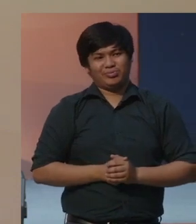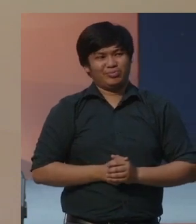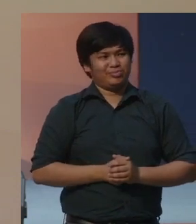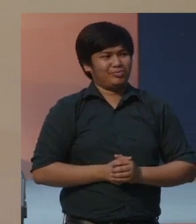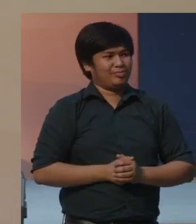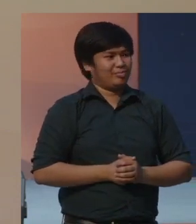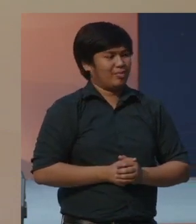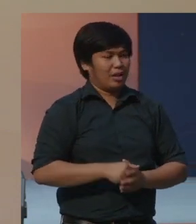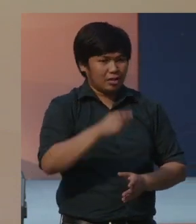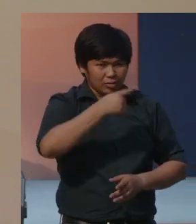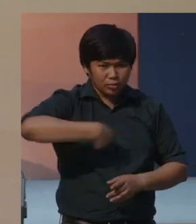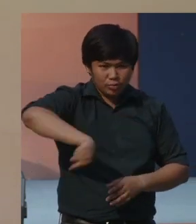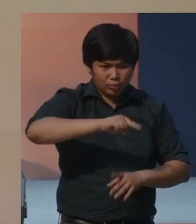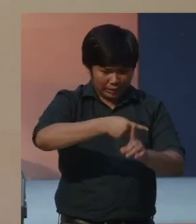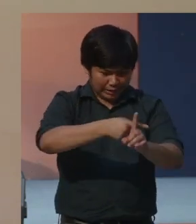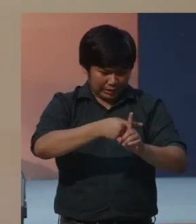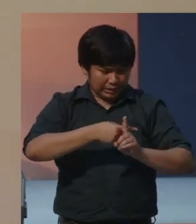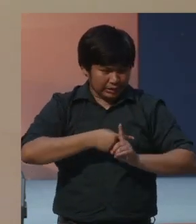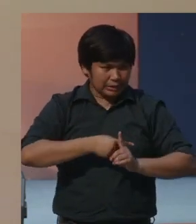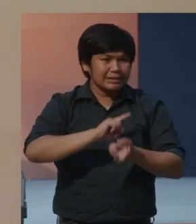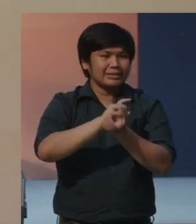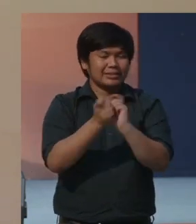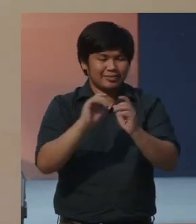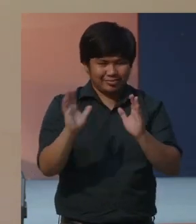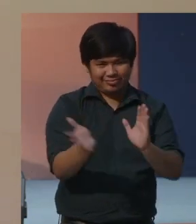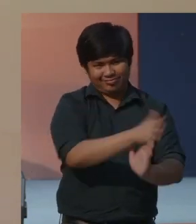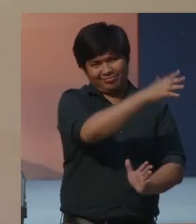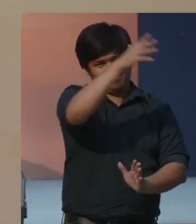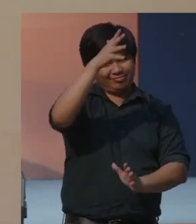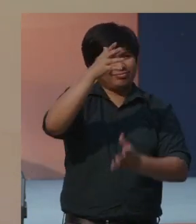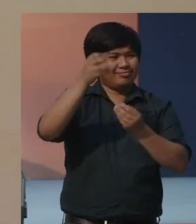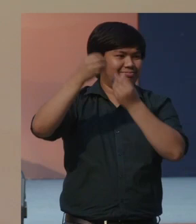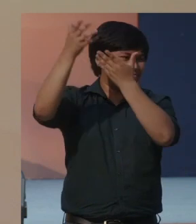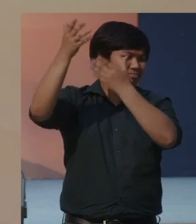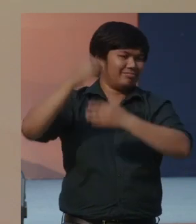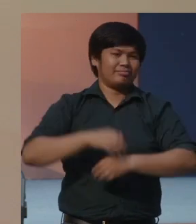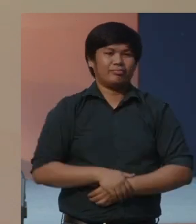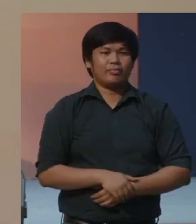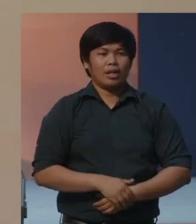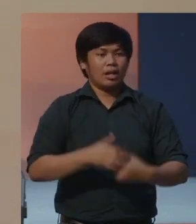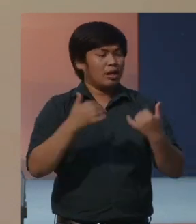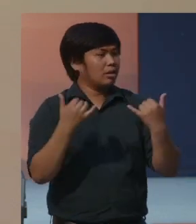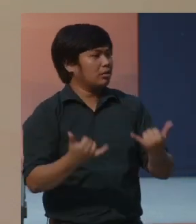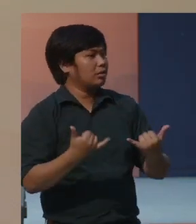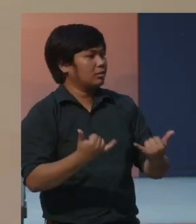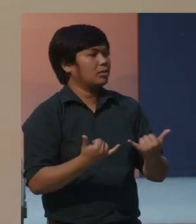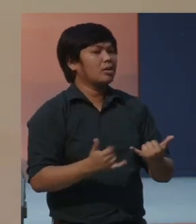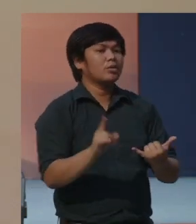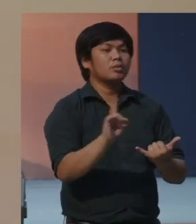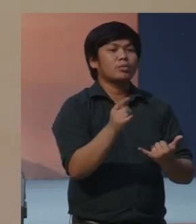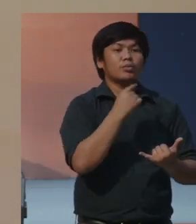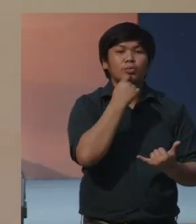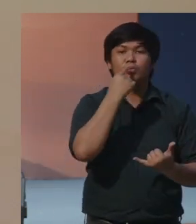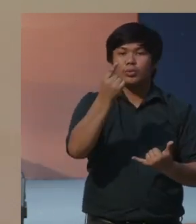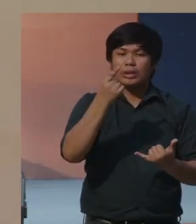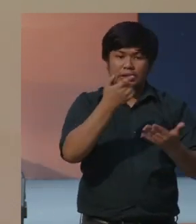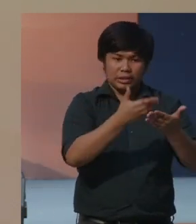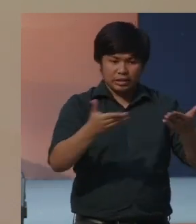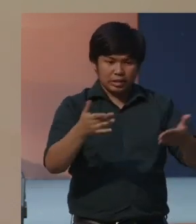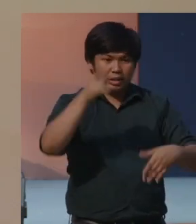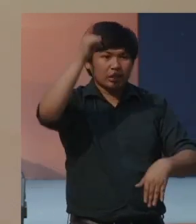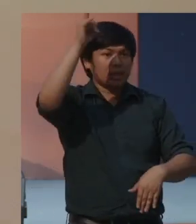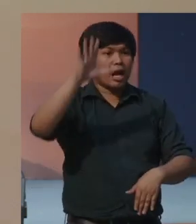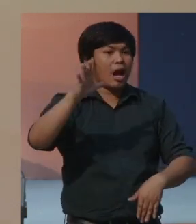And those whom He justified, He also glorified. Sa verse 31, sabi niya, What then shall we say to these things? If God is